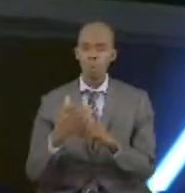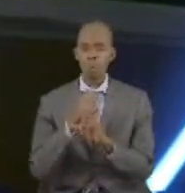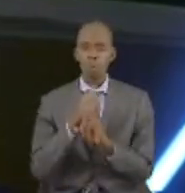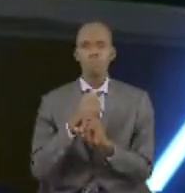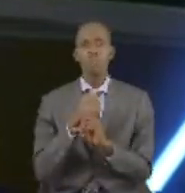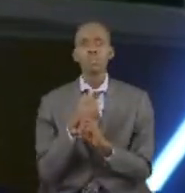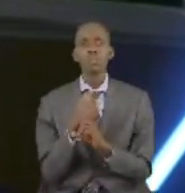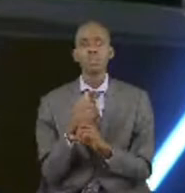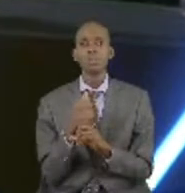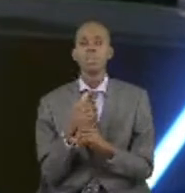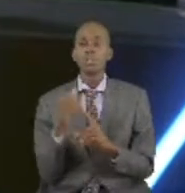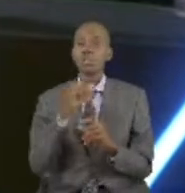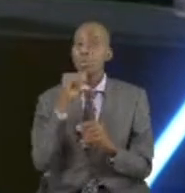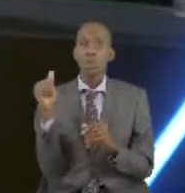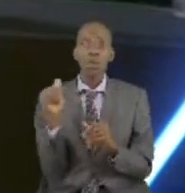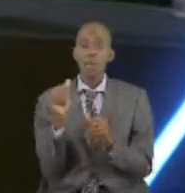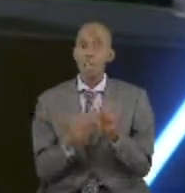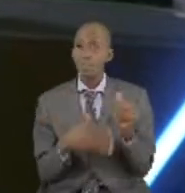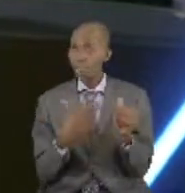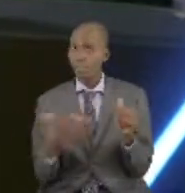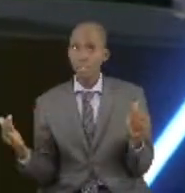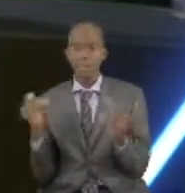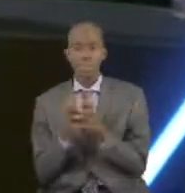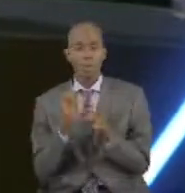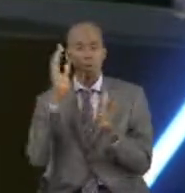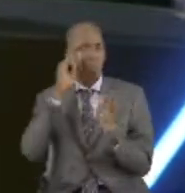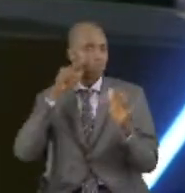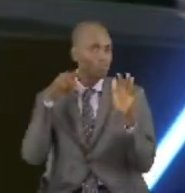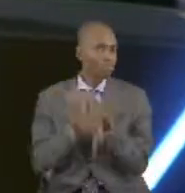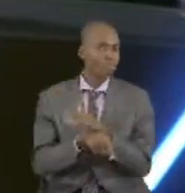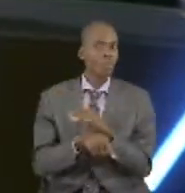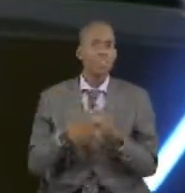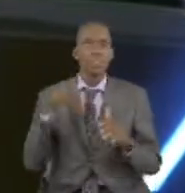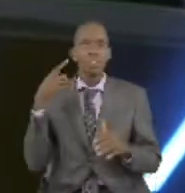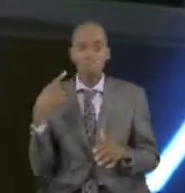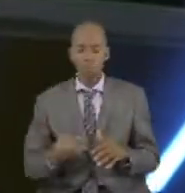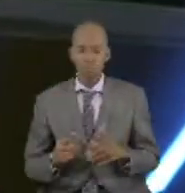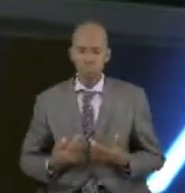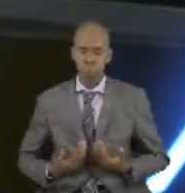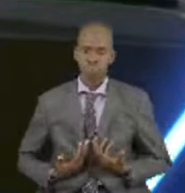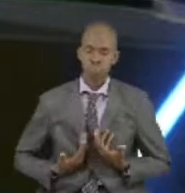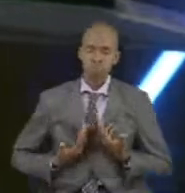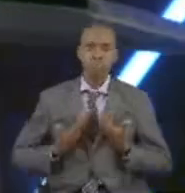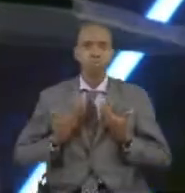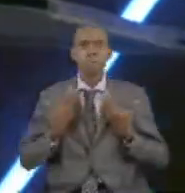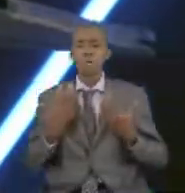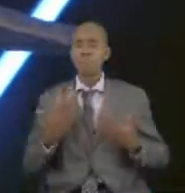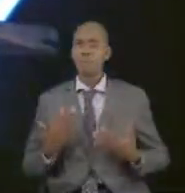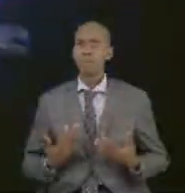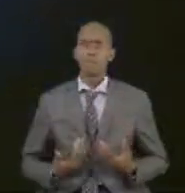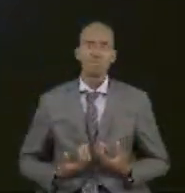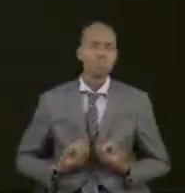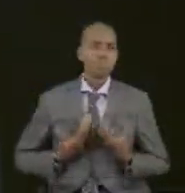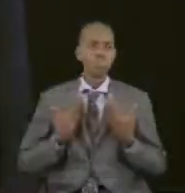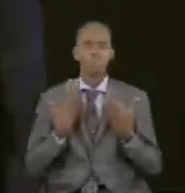ne portant pas ce qui va tuer non mais le zèle l enthousiasme la 12e mais